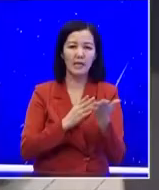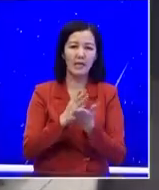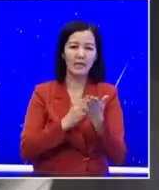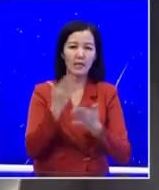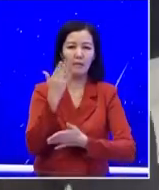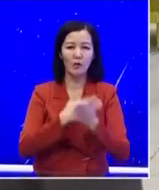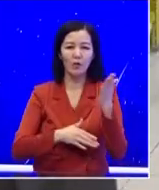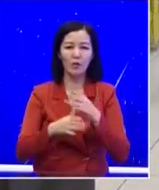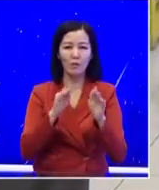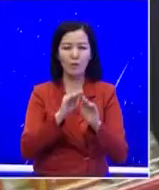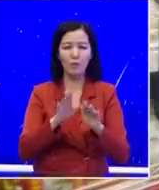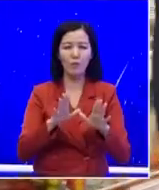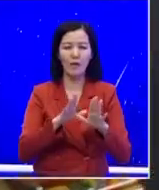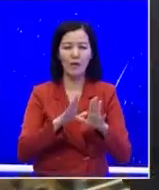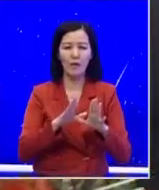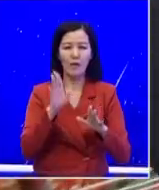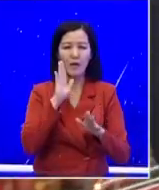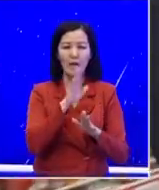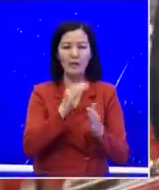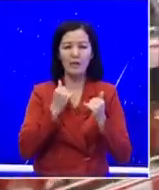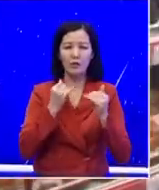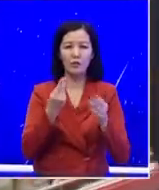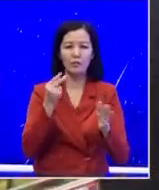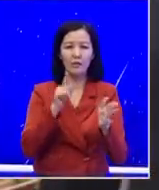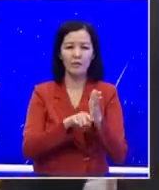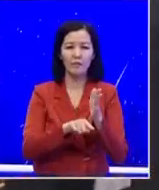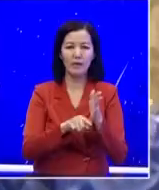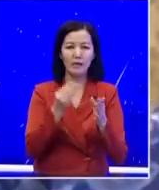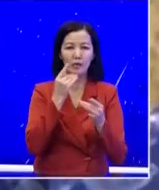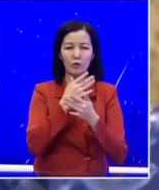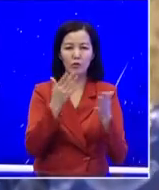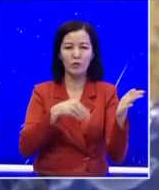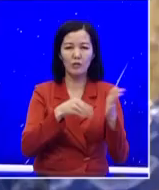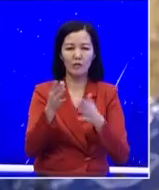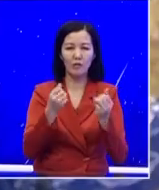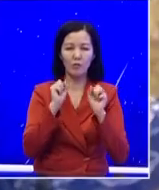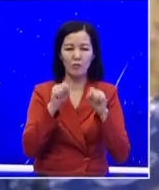мен ардагерлер, мүгедектер мен көп балалар үшін арзан бағада азық-түлік сатылады.